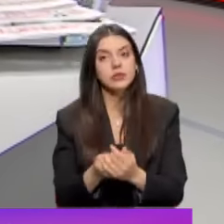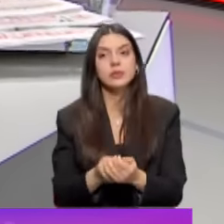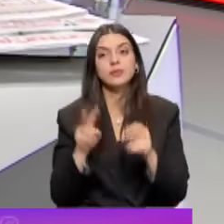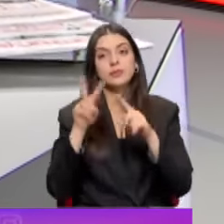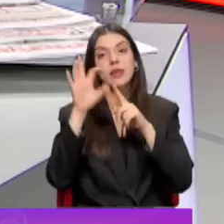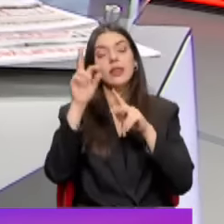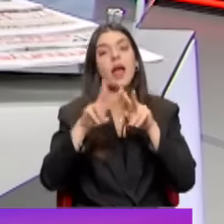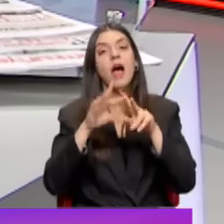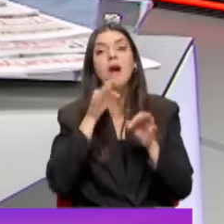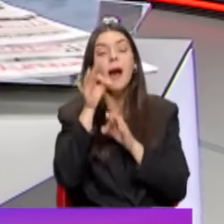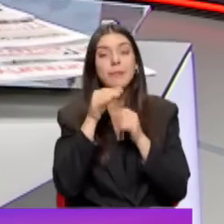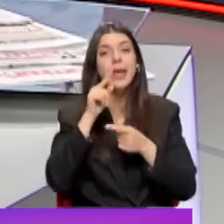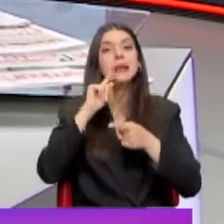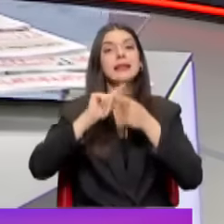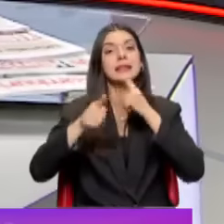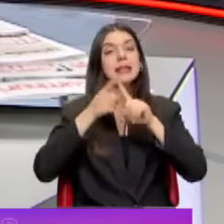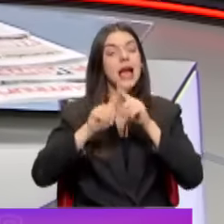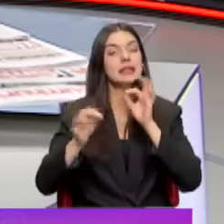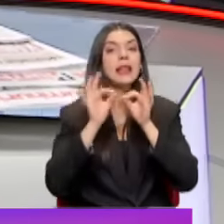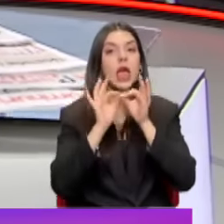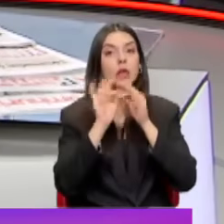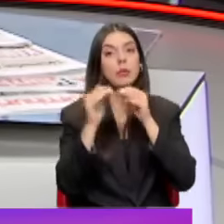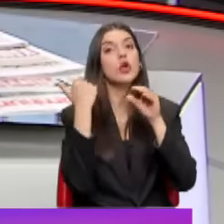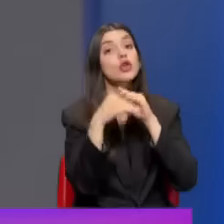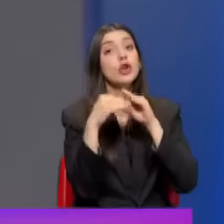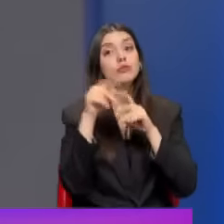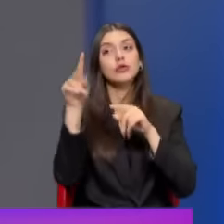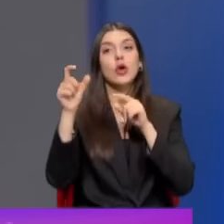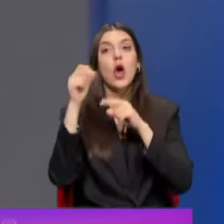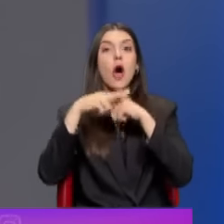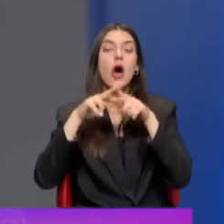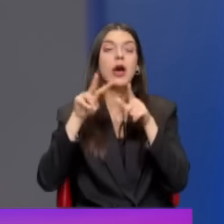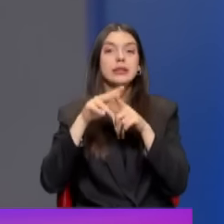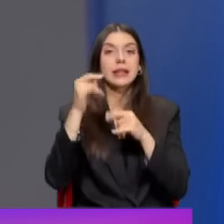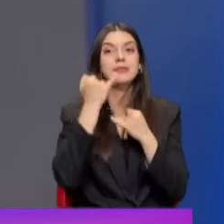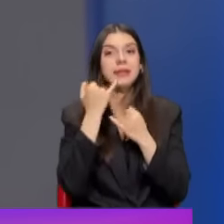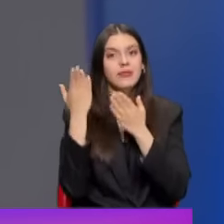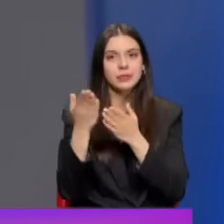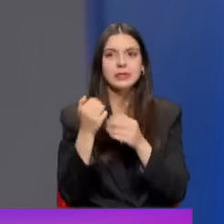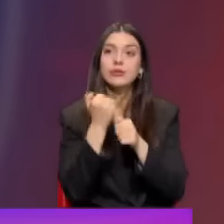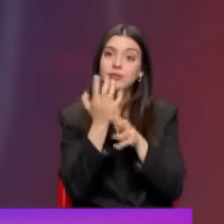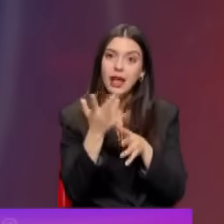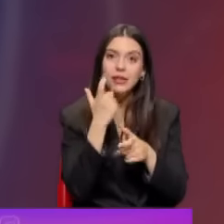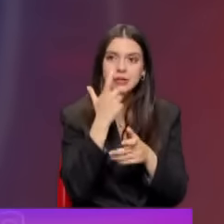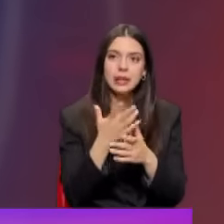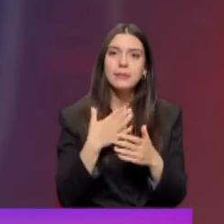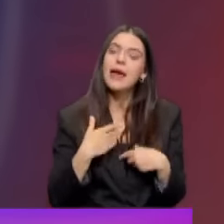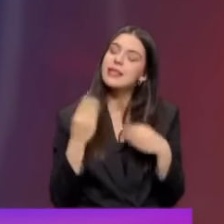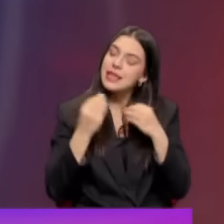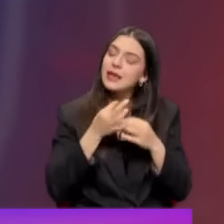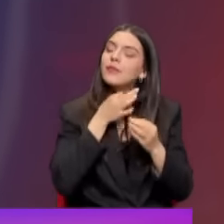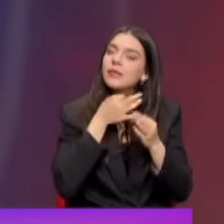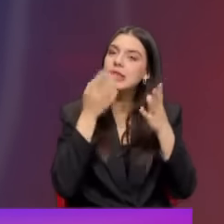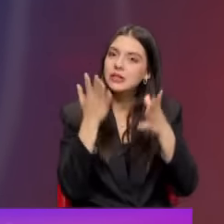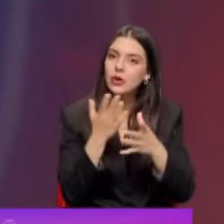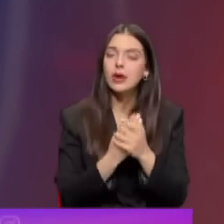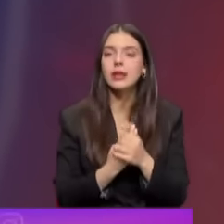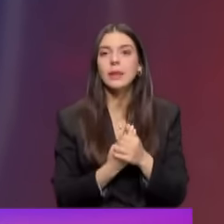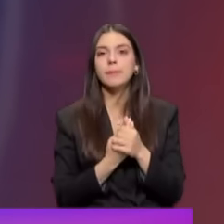Now haber siyaset ve ekonomi yorumcusu Ozan Gündoğdu stüdyomuzda Günaydın Ozan hoş geldin Nasılsın i sen nasılsın Ben de iyiyim çok teşekkür